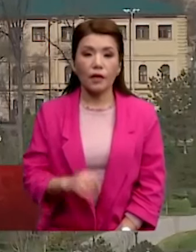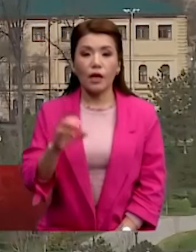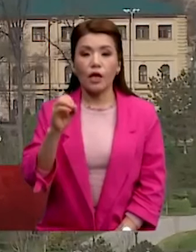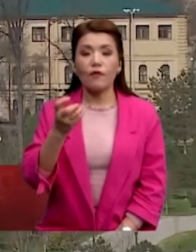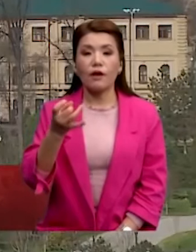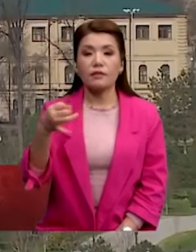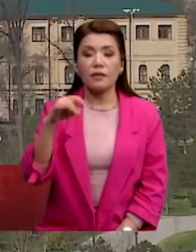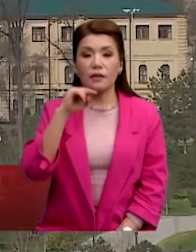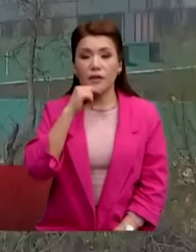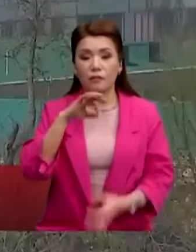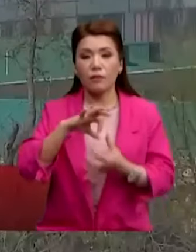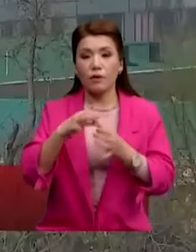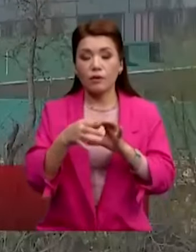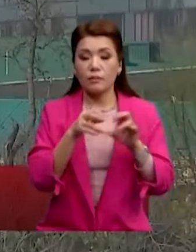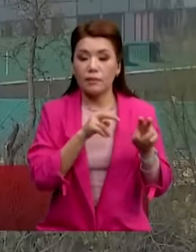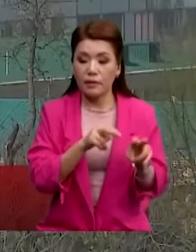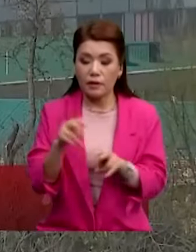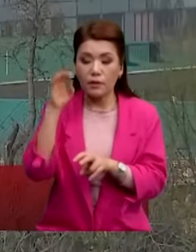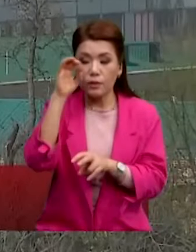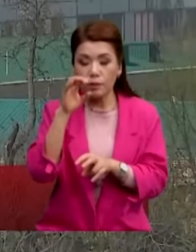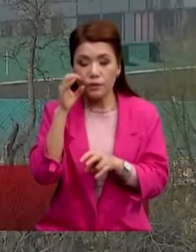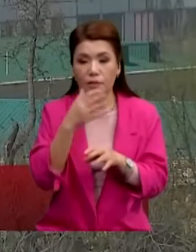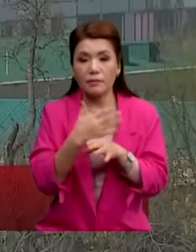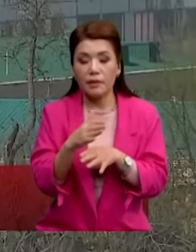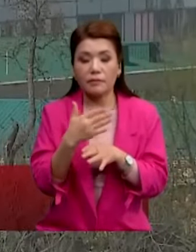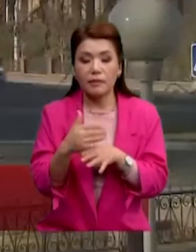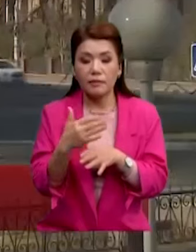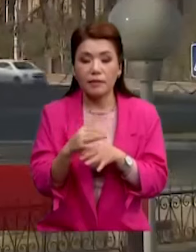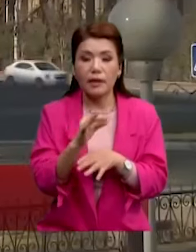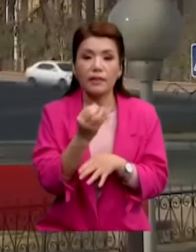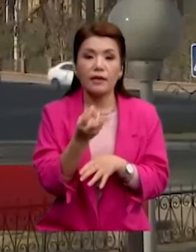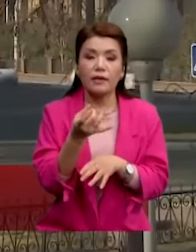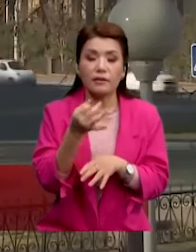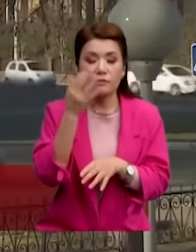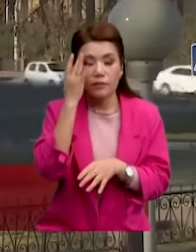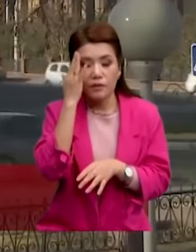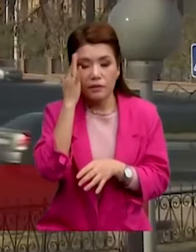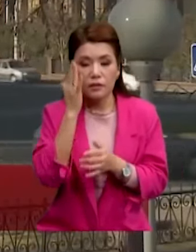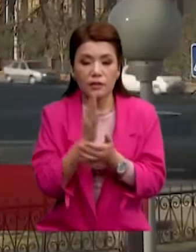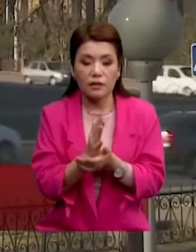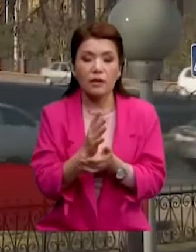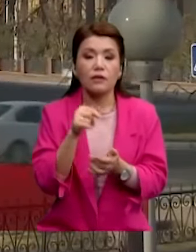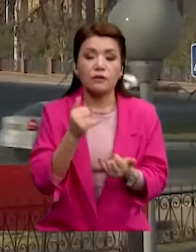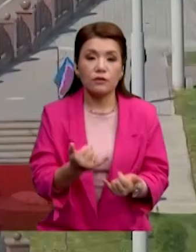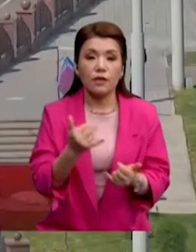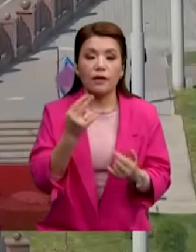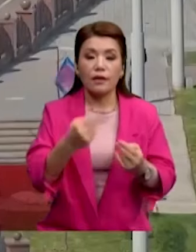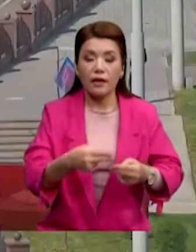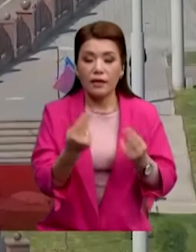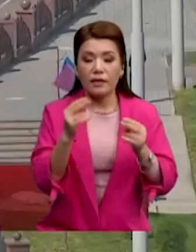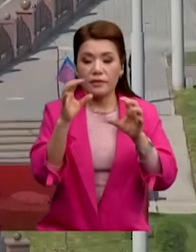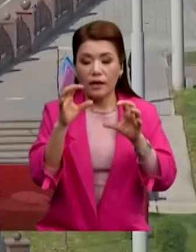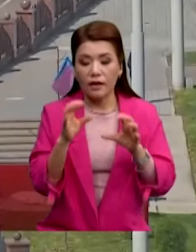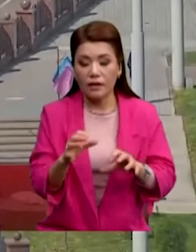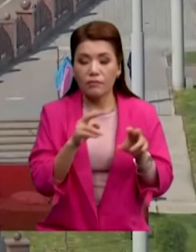Еуразиялық экономикалық одақта бақылаушы ел Өзбекстан біртіндеп ұйымға интеграциялануды ойластырып жатыр. Бүгінде кеден заңнамасын